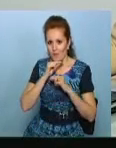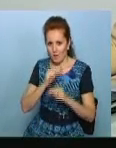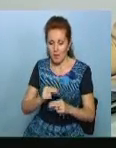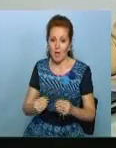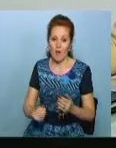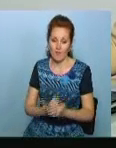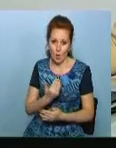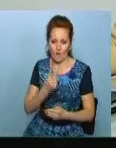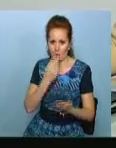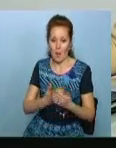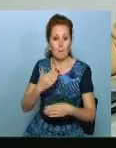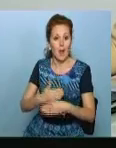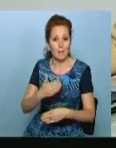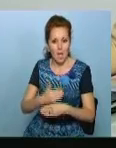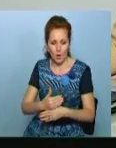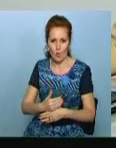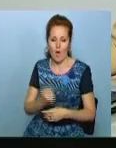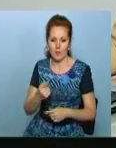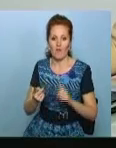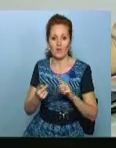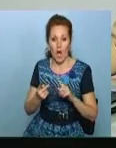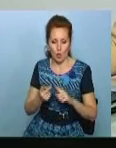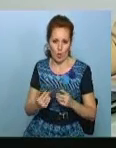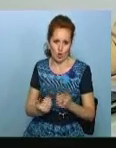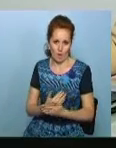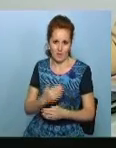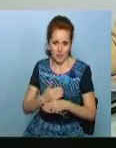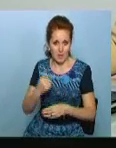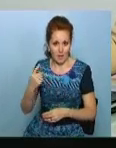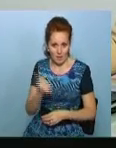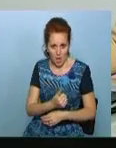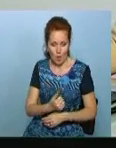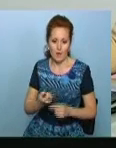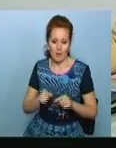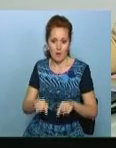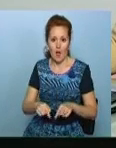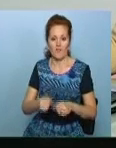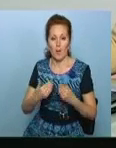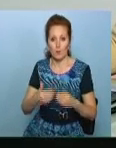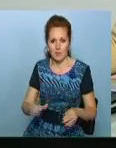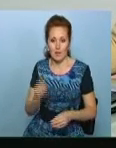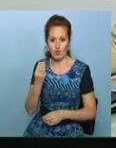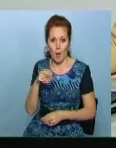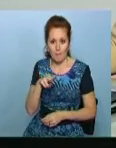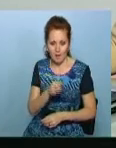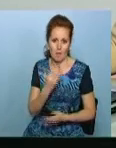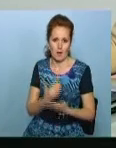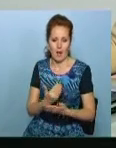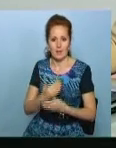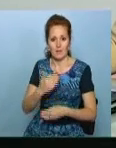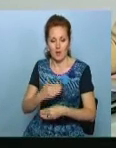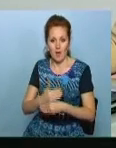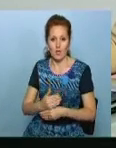представили премьеру. Причем на неделе это уже второй новый спектакль. На сей раз выпускники знаменитой «Щепки» показали Шекспира «Сон в